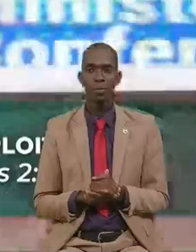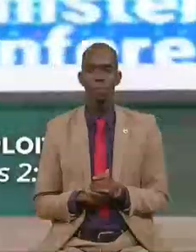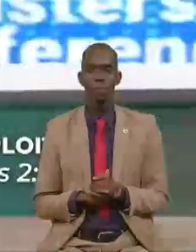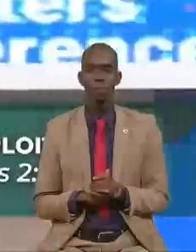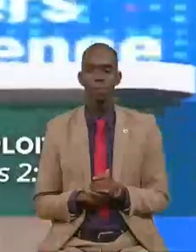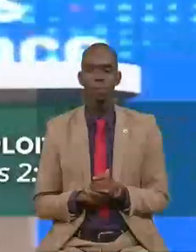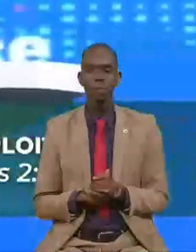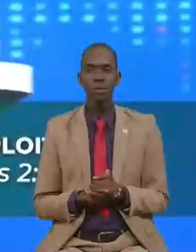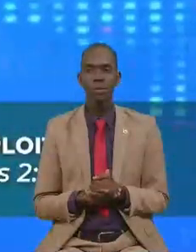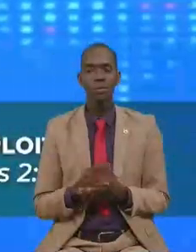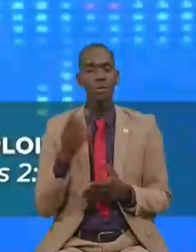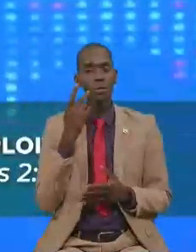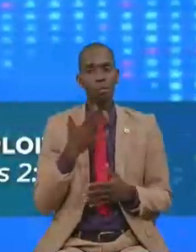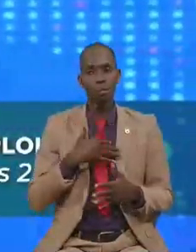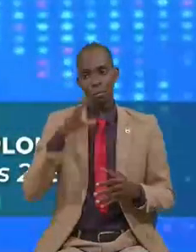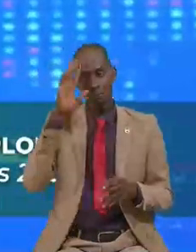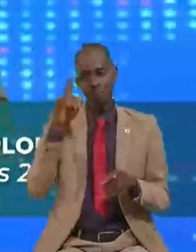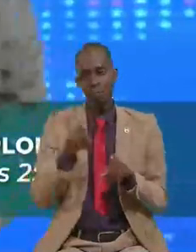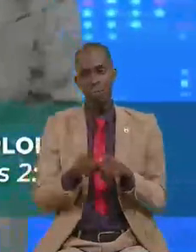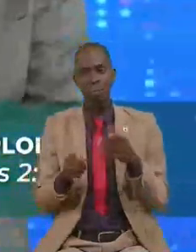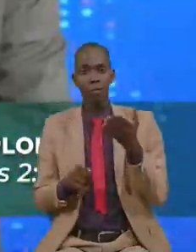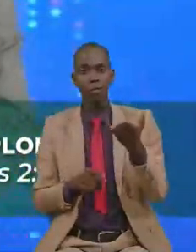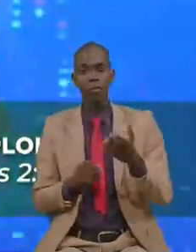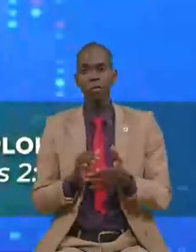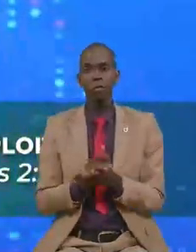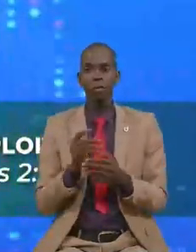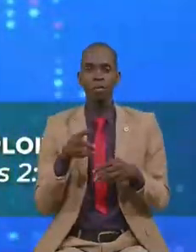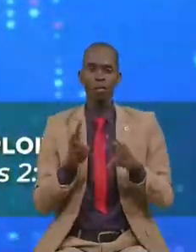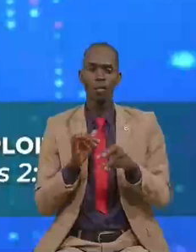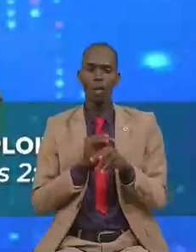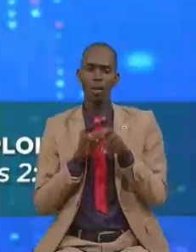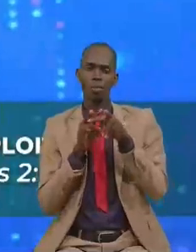Regardez mon frère là-bas, la main que je te revois là,